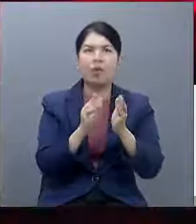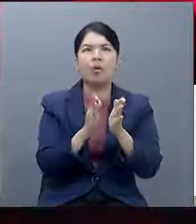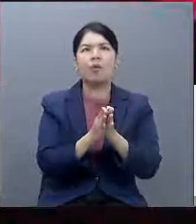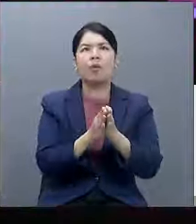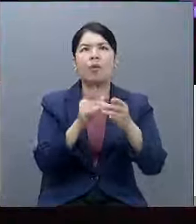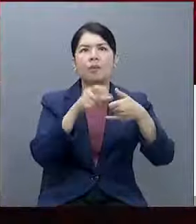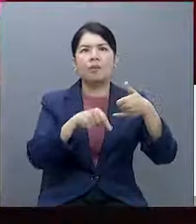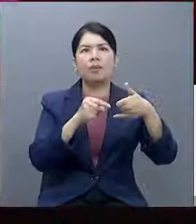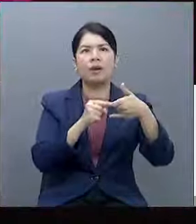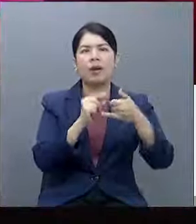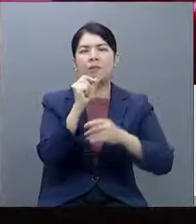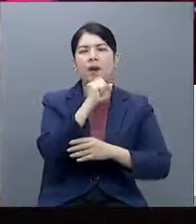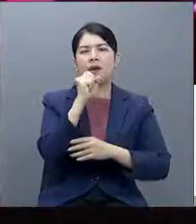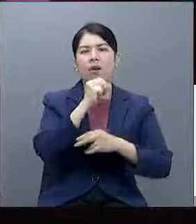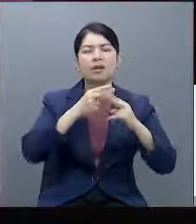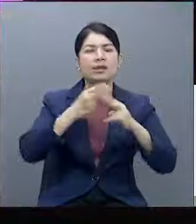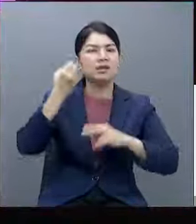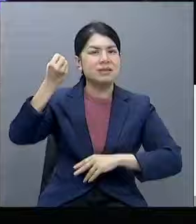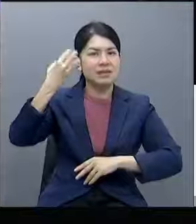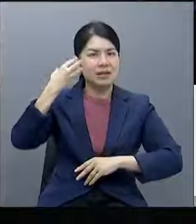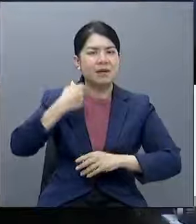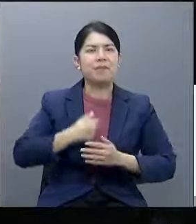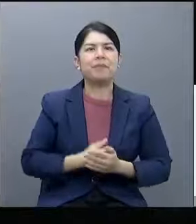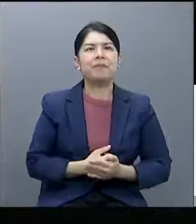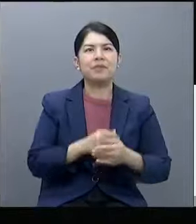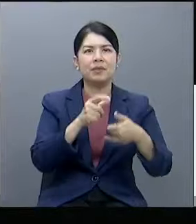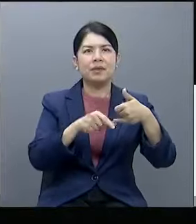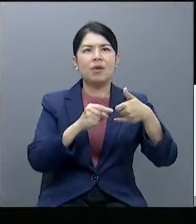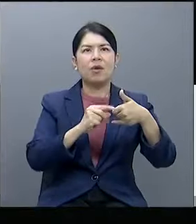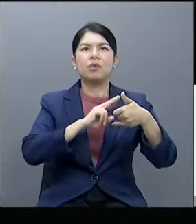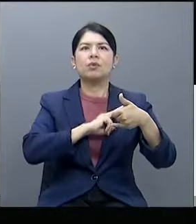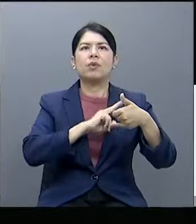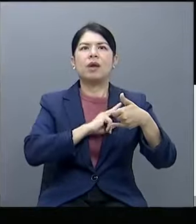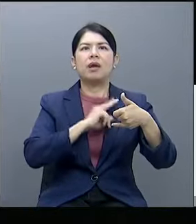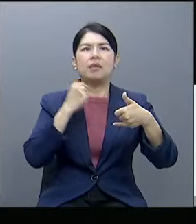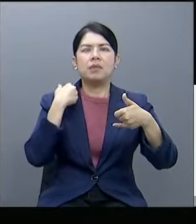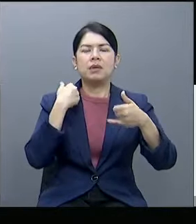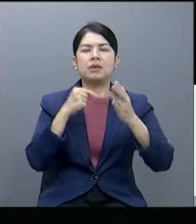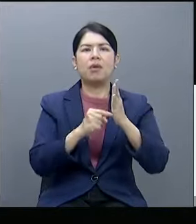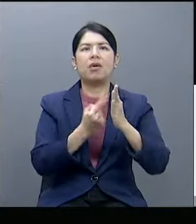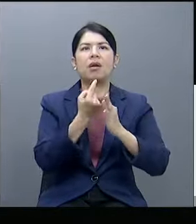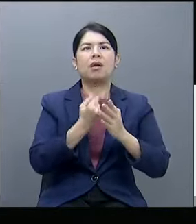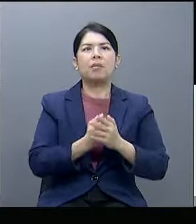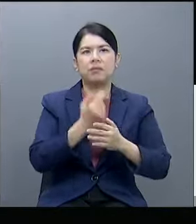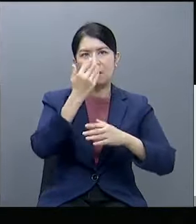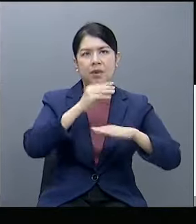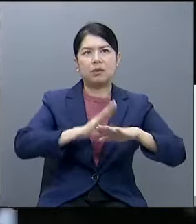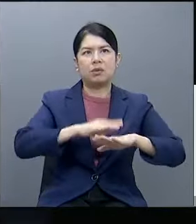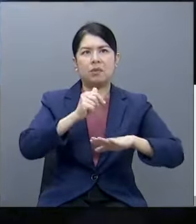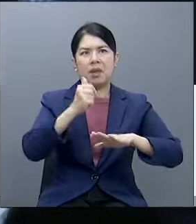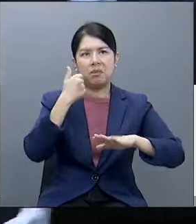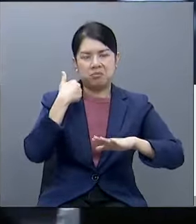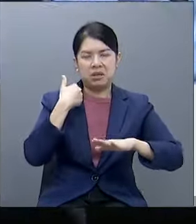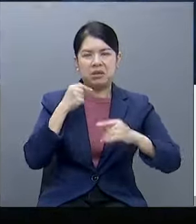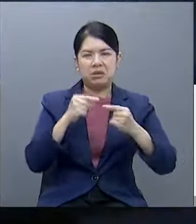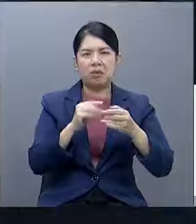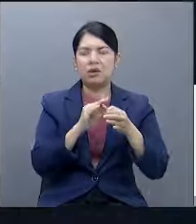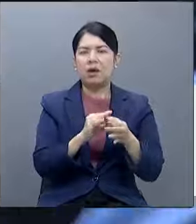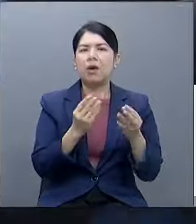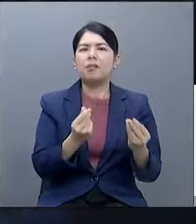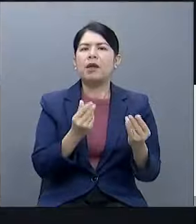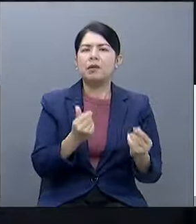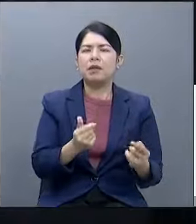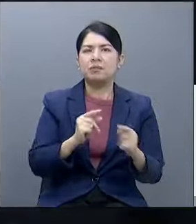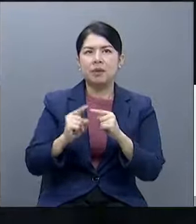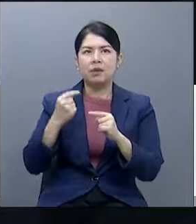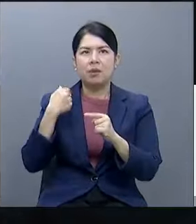ค่ะแต่สำหรับการจะเปิดตัวเพลงแรกของตัวเองบอกเลยว่าต่อให้มีทักษะร้องเต้นอยู่แล้วยังต้องเรียนแรปเรียนร้อง